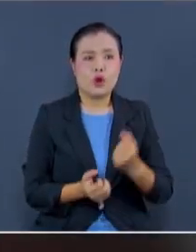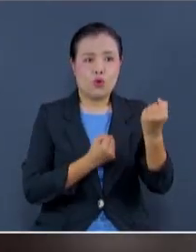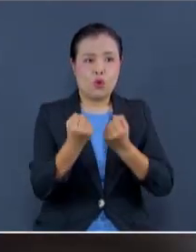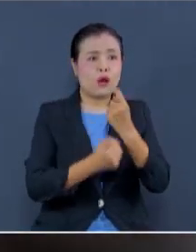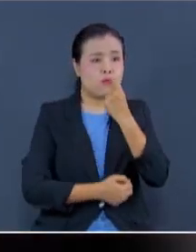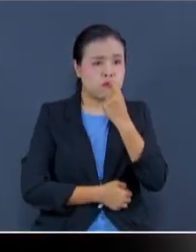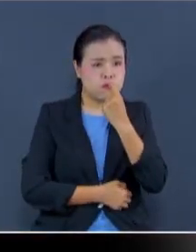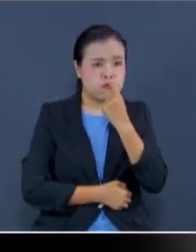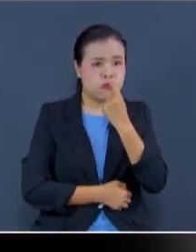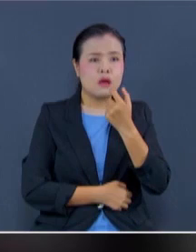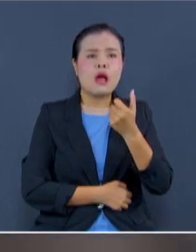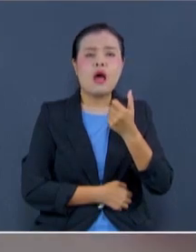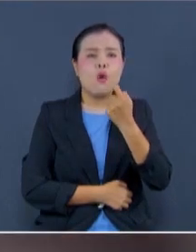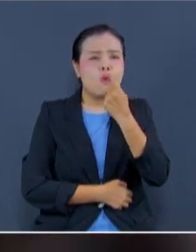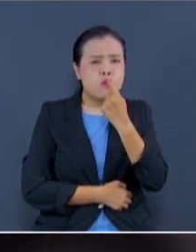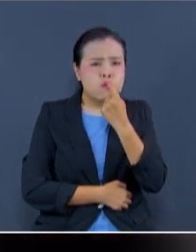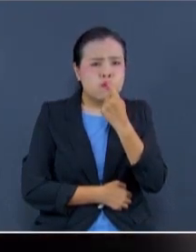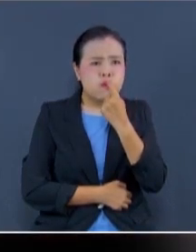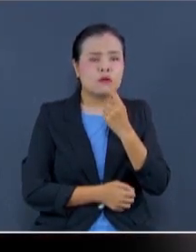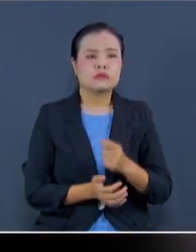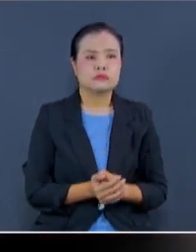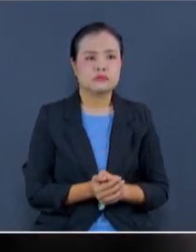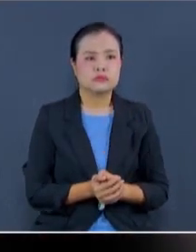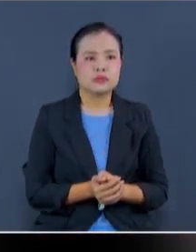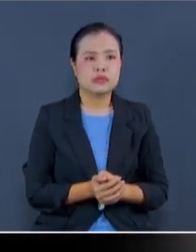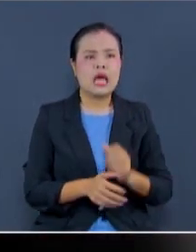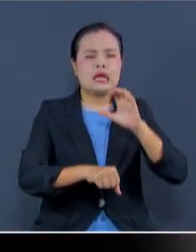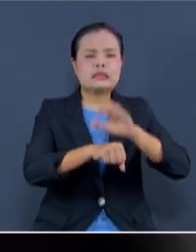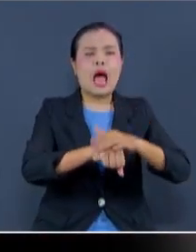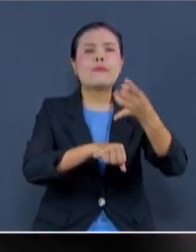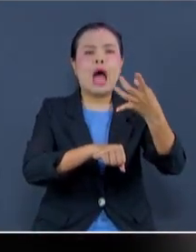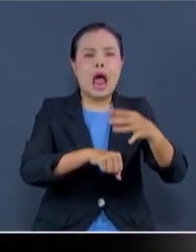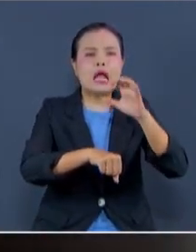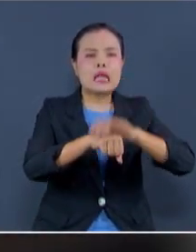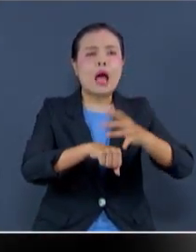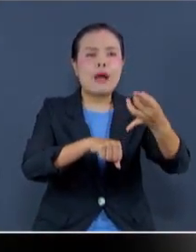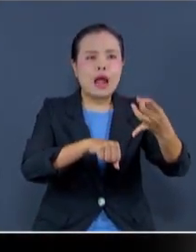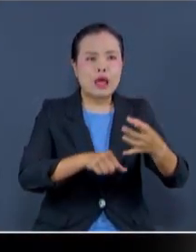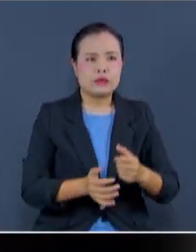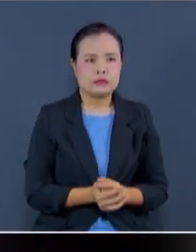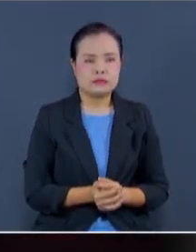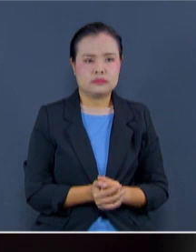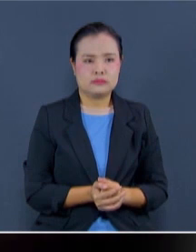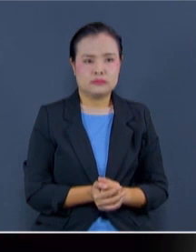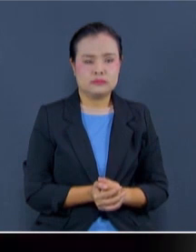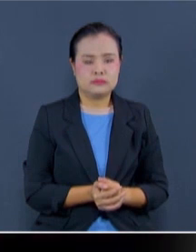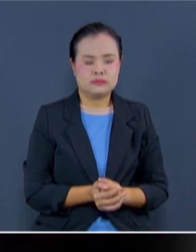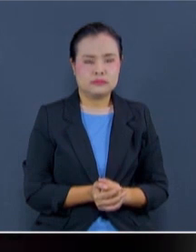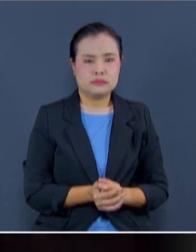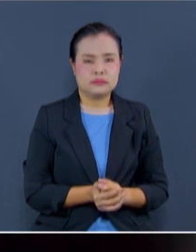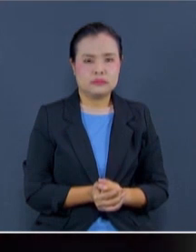มไม่ดีอ้าวก็ได้ผมเจ๊ต้องรับตอนนี้หน่อยพี่อะไรครับขอบคุณ